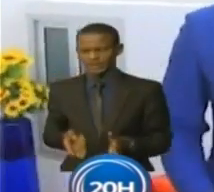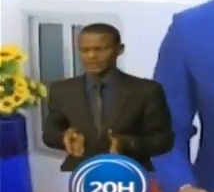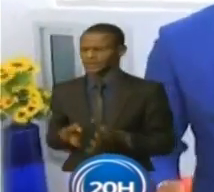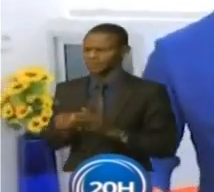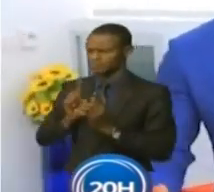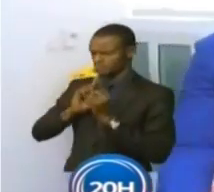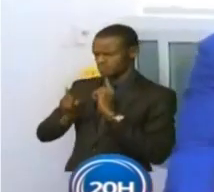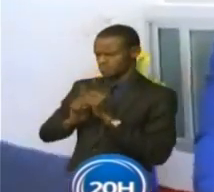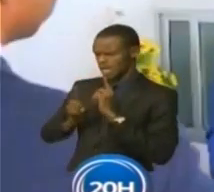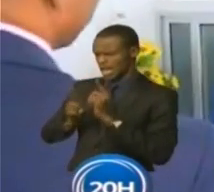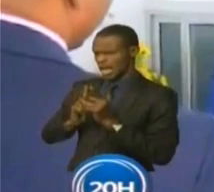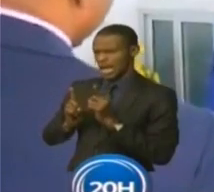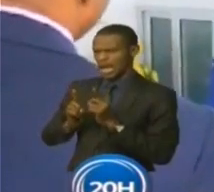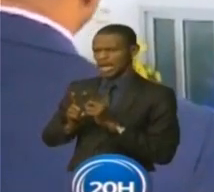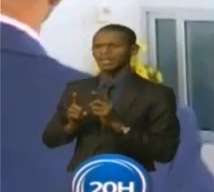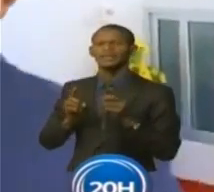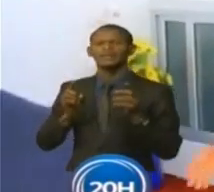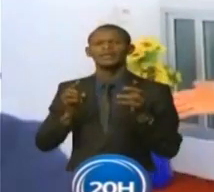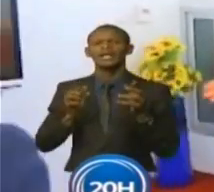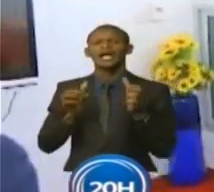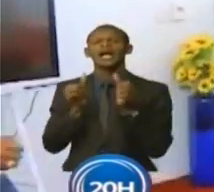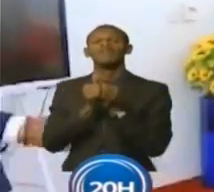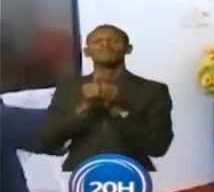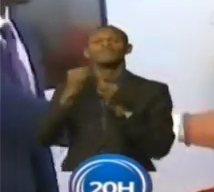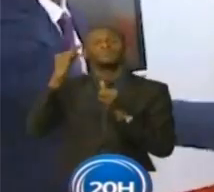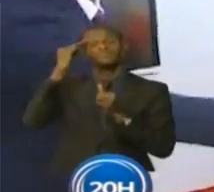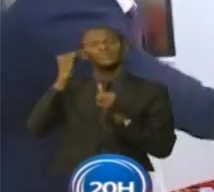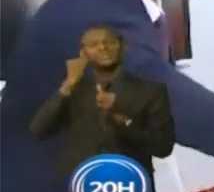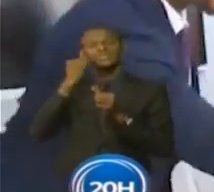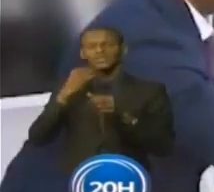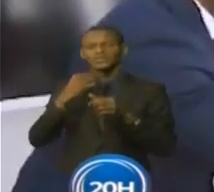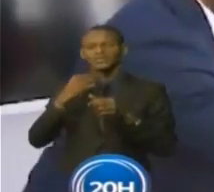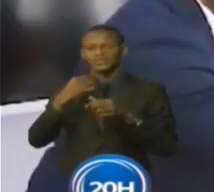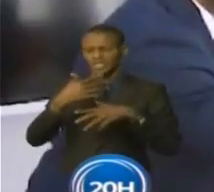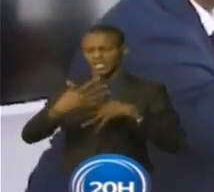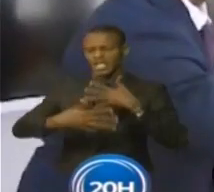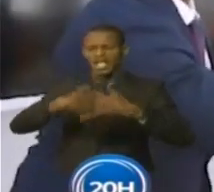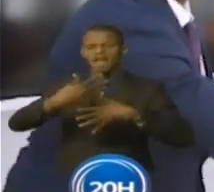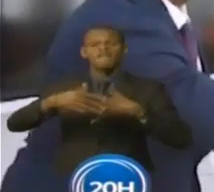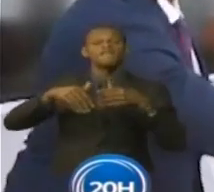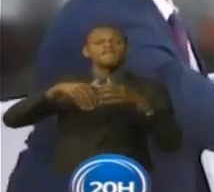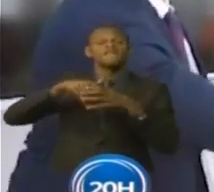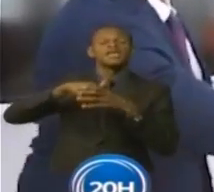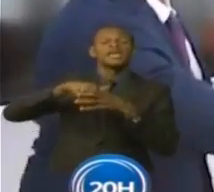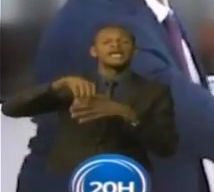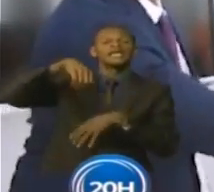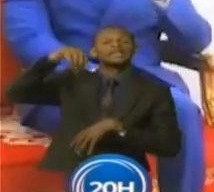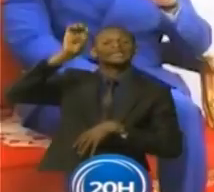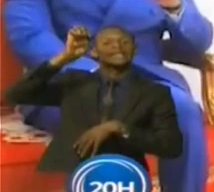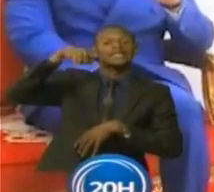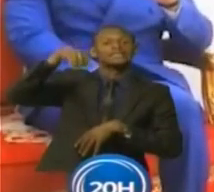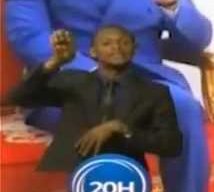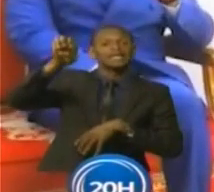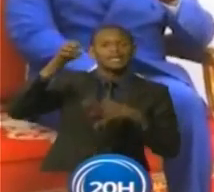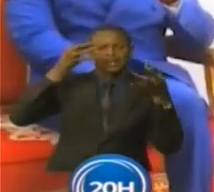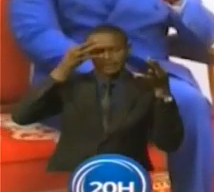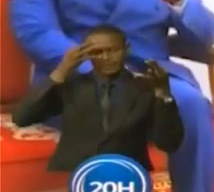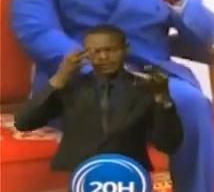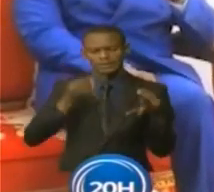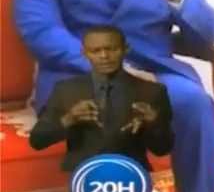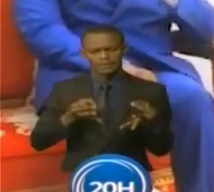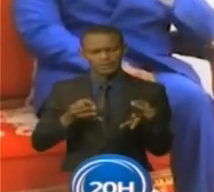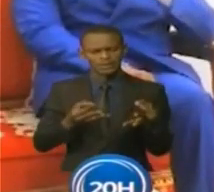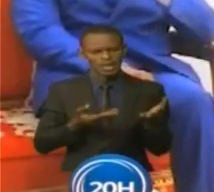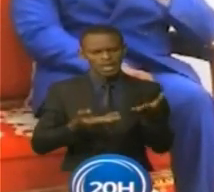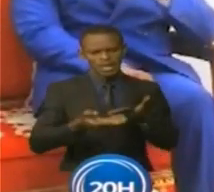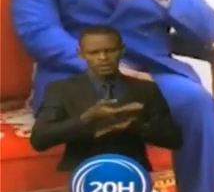fin du mois en cours. Christophe Lutundula Palapé-Napala, vice-premier ministre, ministre des Affaires étrangères et francophonie, a